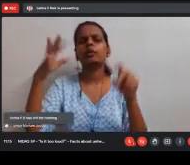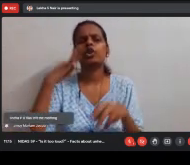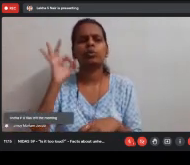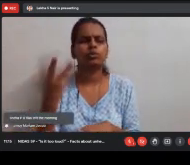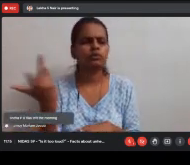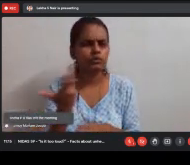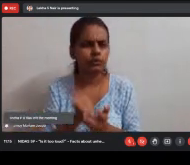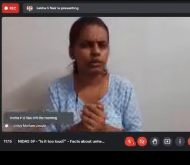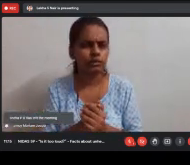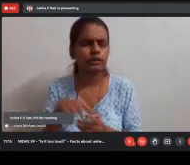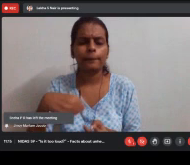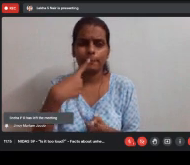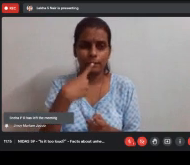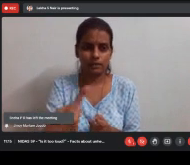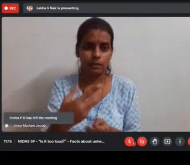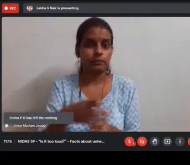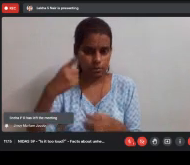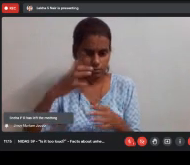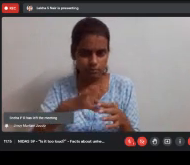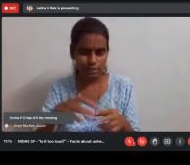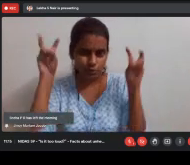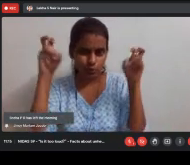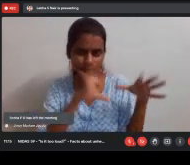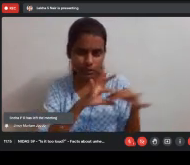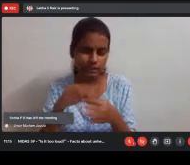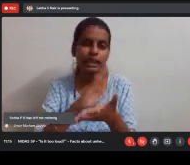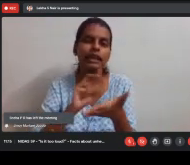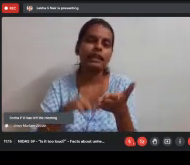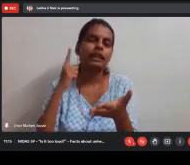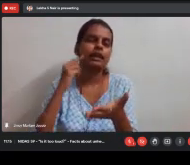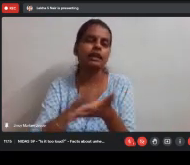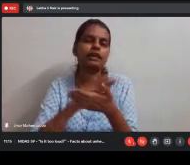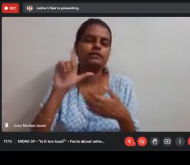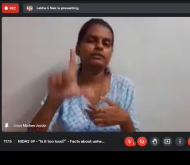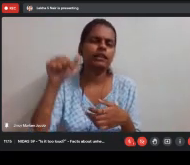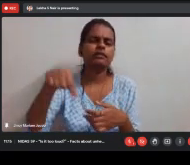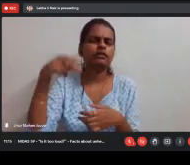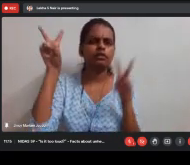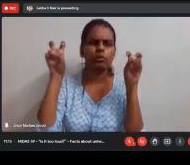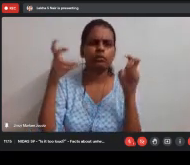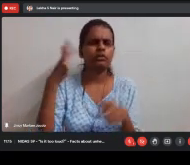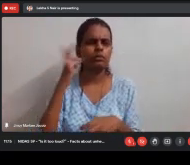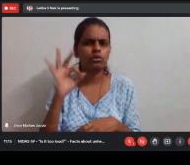നമുക്ക് ചെവിക്ക് ദോഷകരമാകുന്ന ചില വിനോദവുമായി ബന്ധപ്പെട്ടിട്ടുള്ള കാര്യങ്ങൾ ഉണ്ട്.